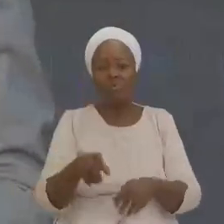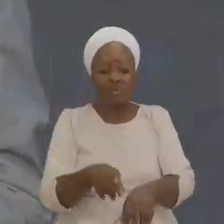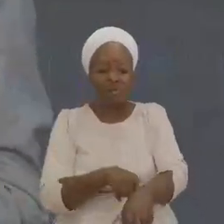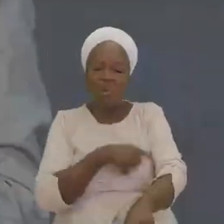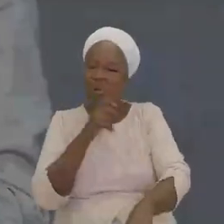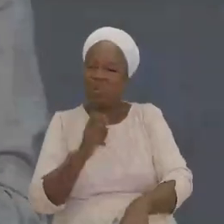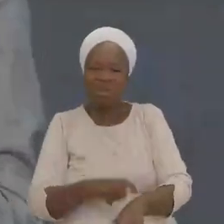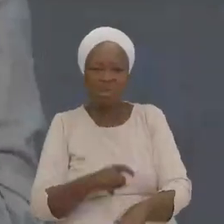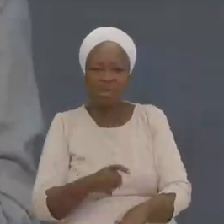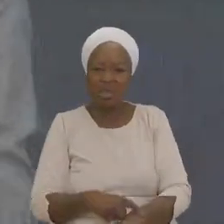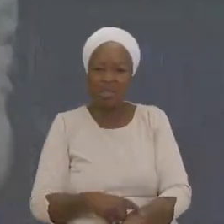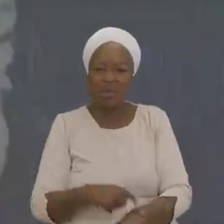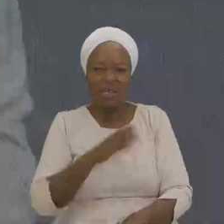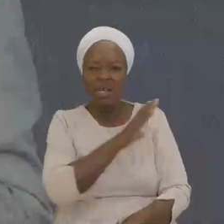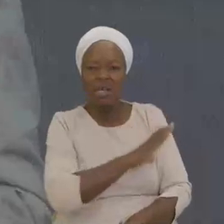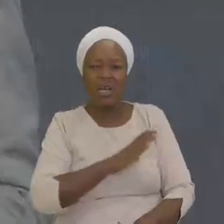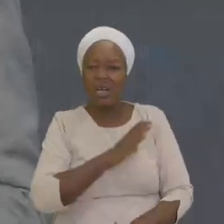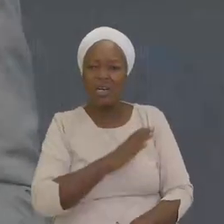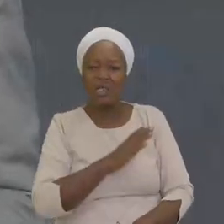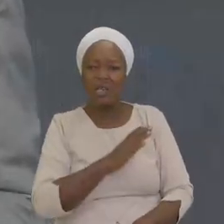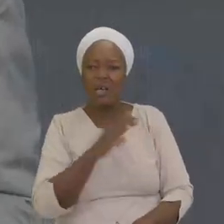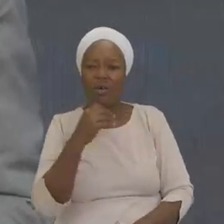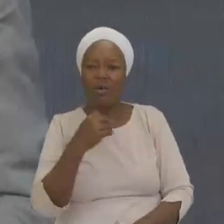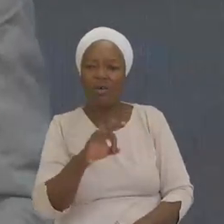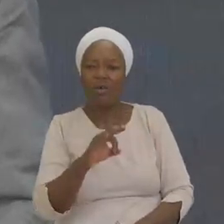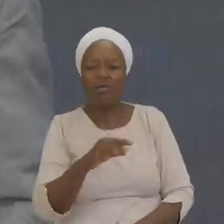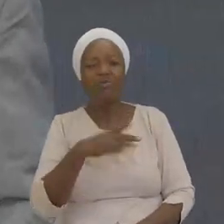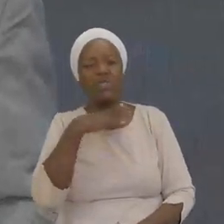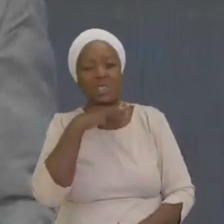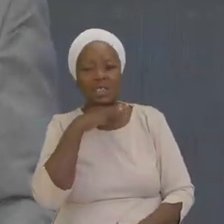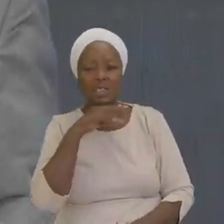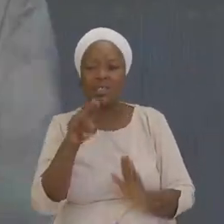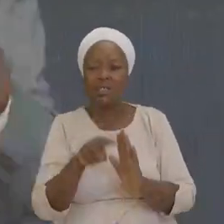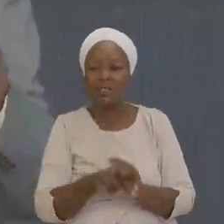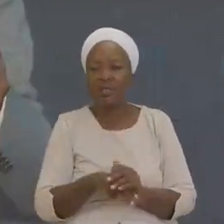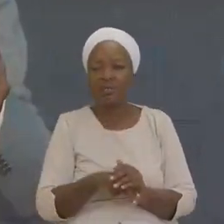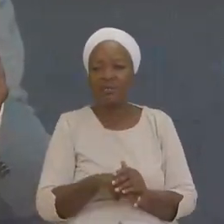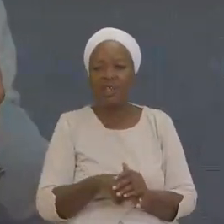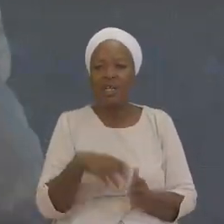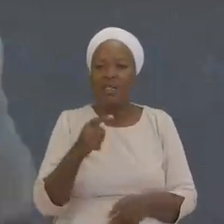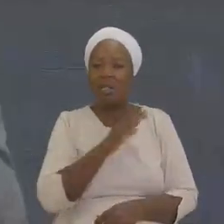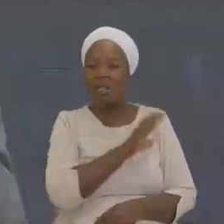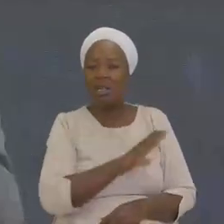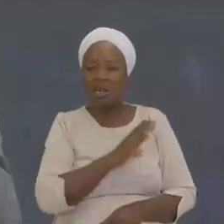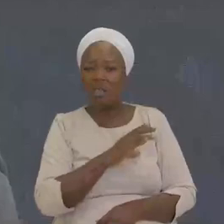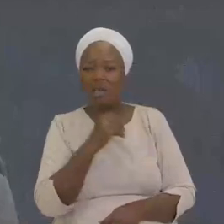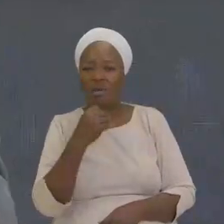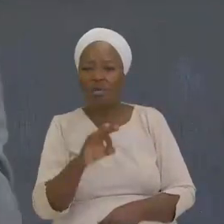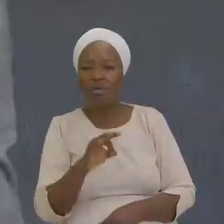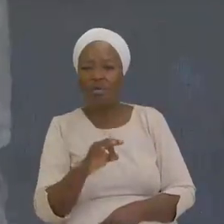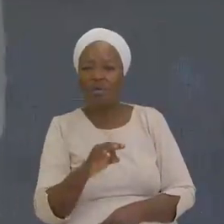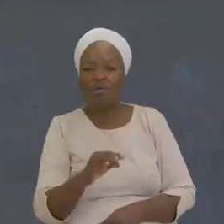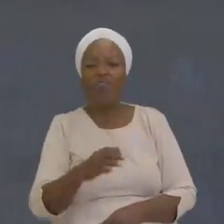Ces caractères sont bâtis pendant longtemps. Le caractère de la